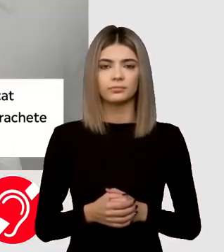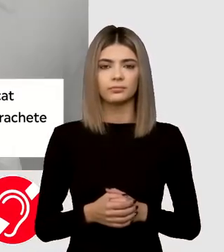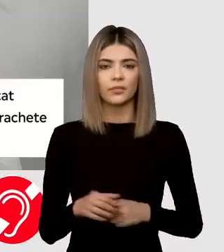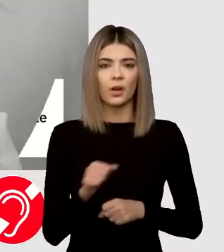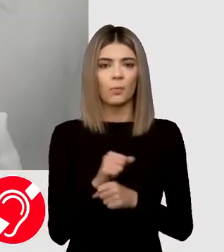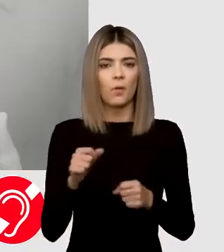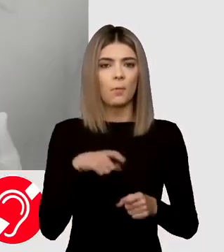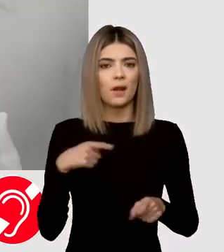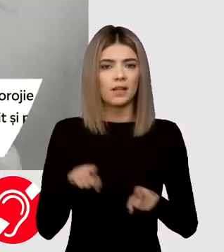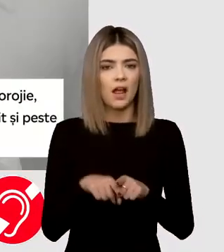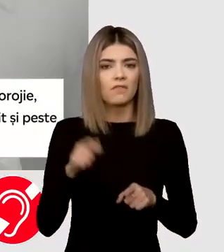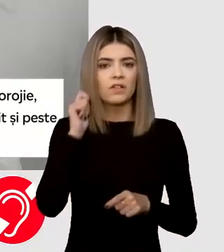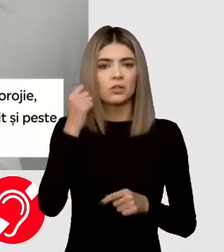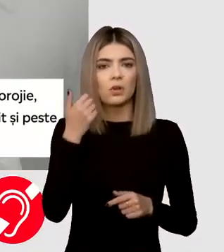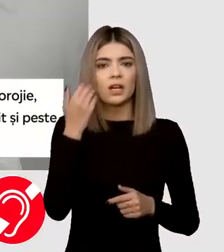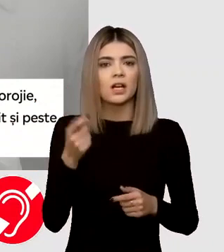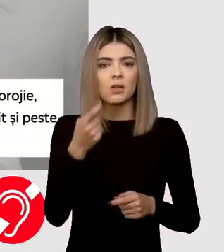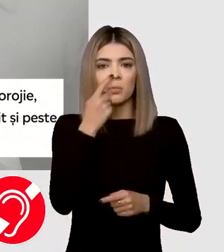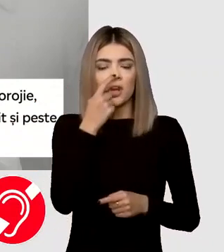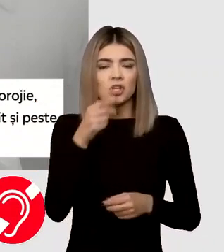Атака лидера Запорожья